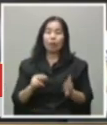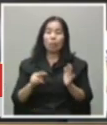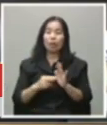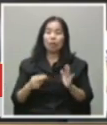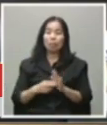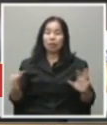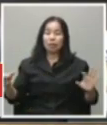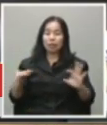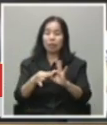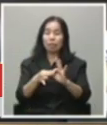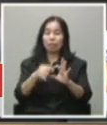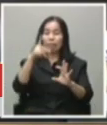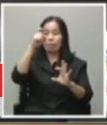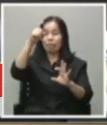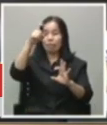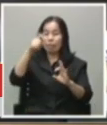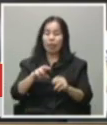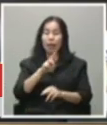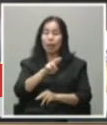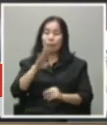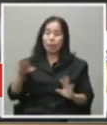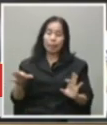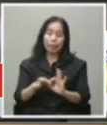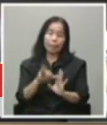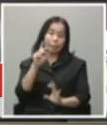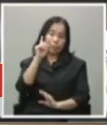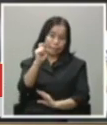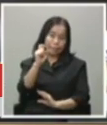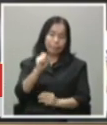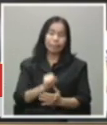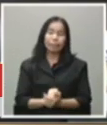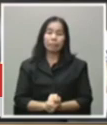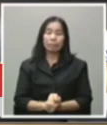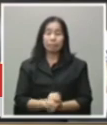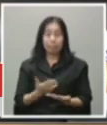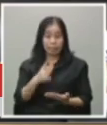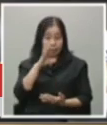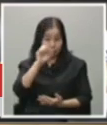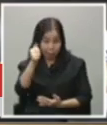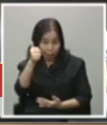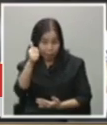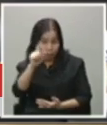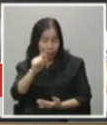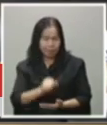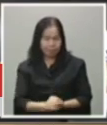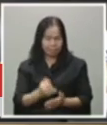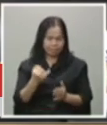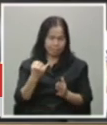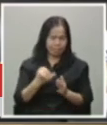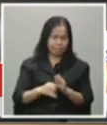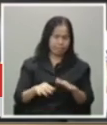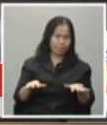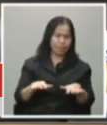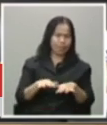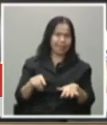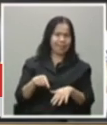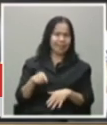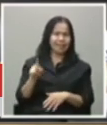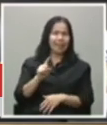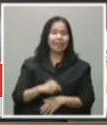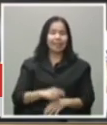จะเชื่อมต่อระบบเหล่านี้ได้แน่นอนครับแต่ท่านประธานครับสังเกตเห็นไหมครับมันมีผิดปกติตั้งแต่ TOR ครั้งแร